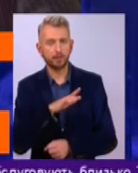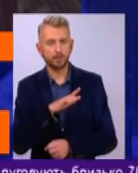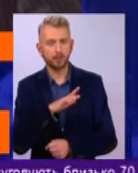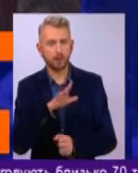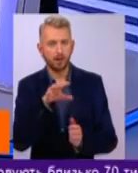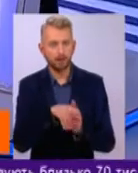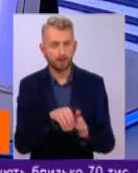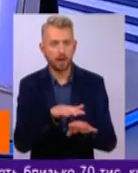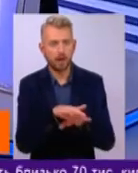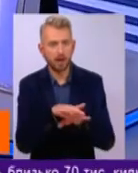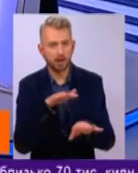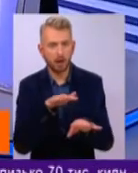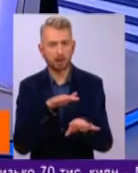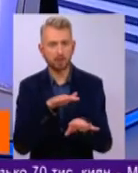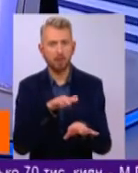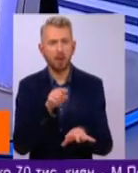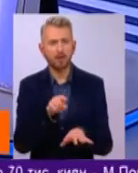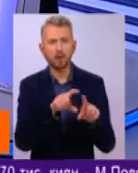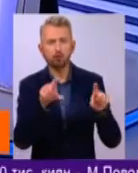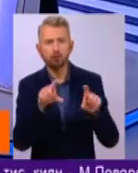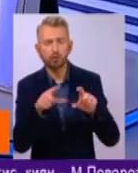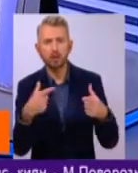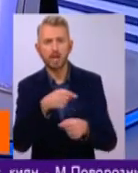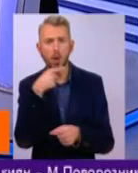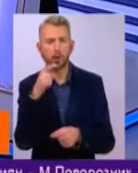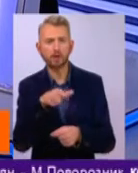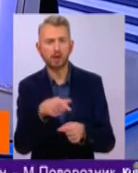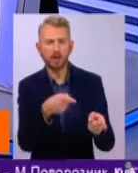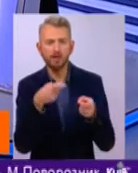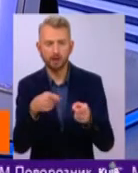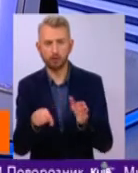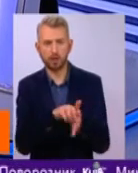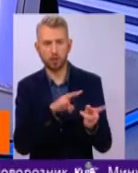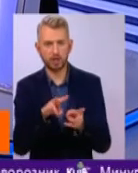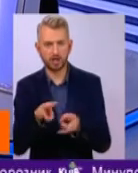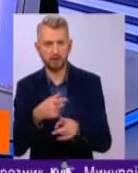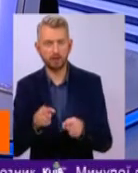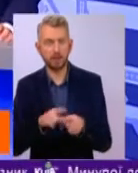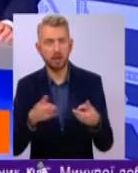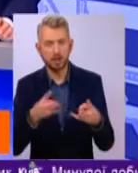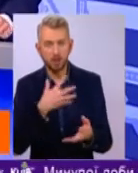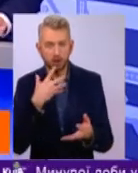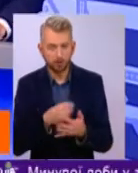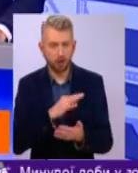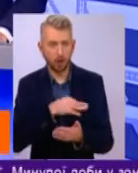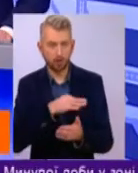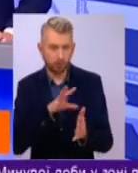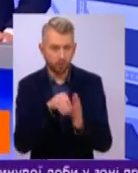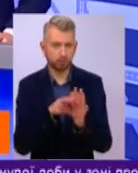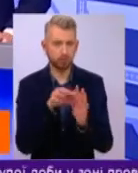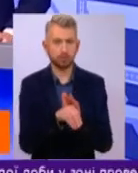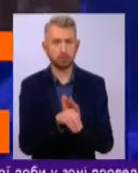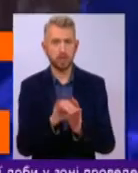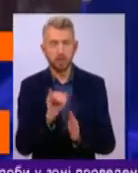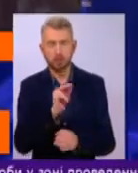рядах тих структур, де росіяни вербують терористів. Треба свою агентуру туди насаджати